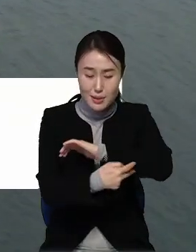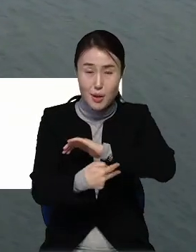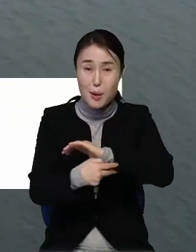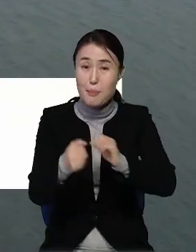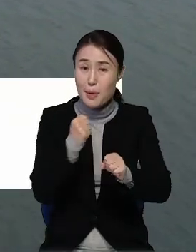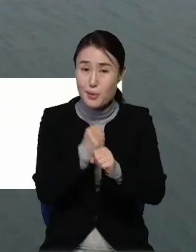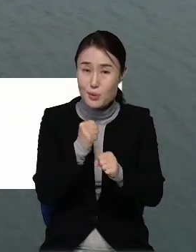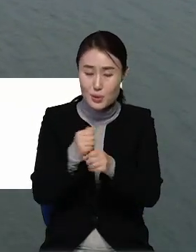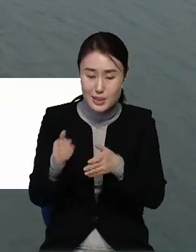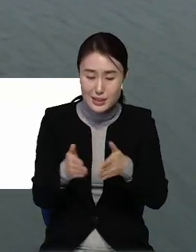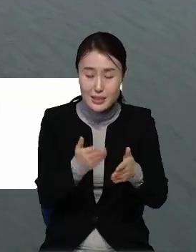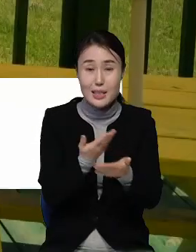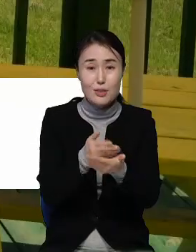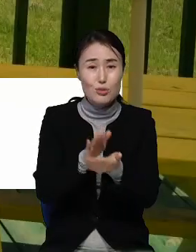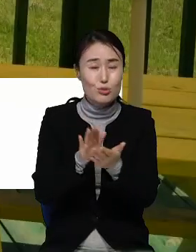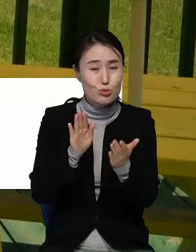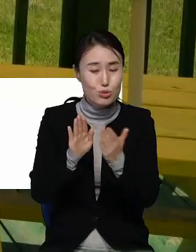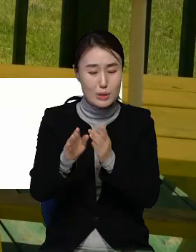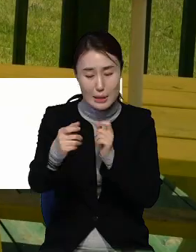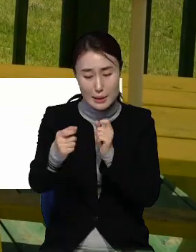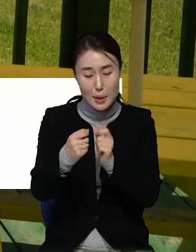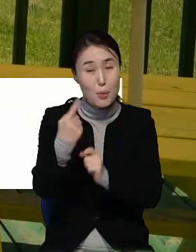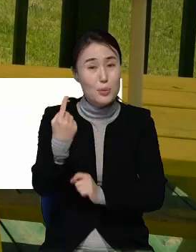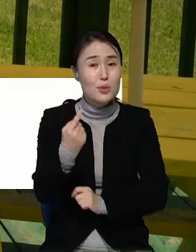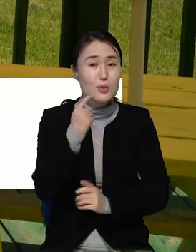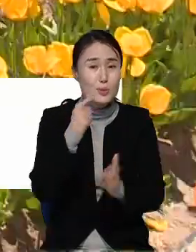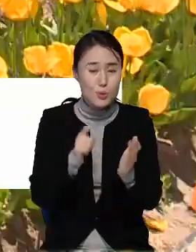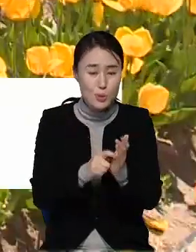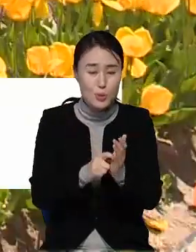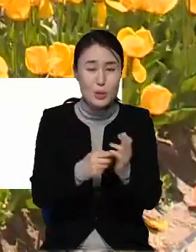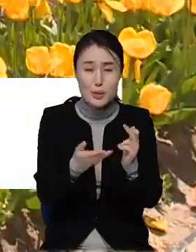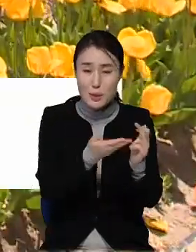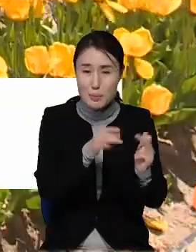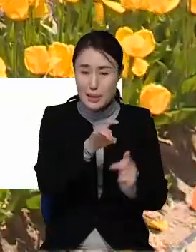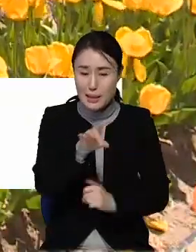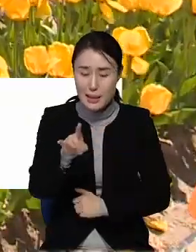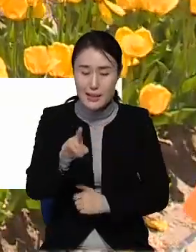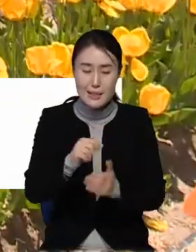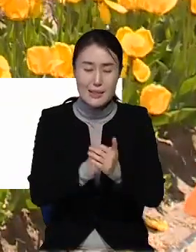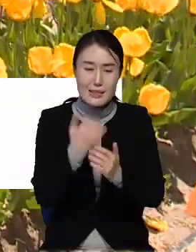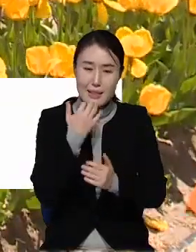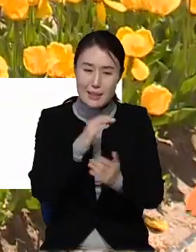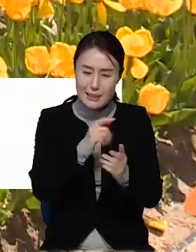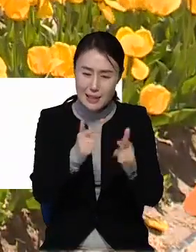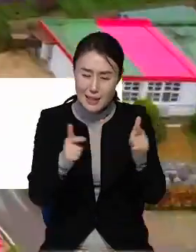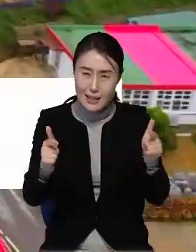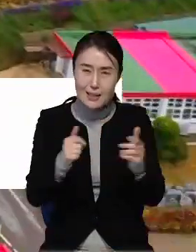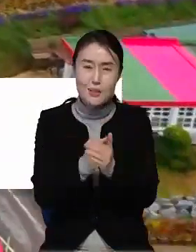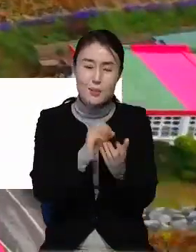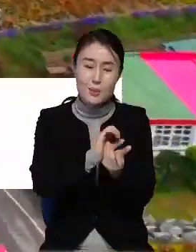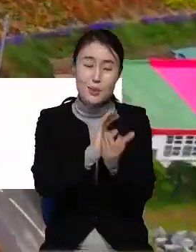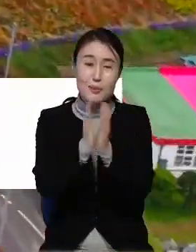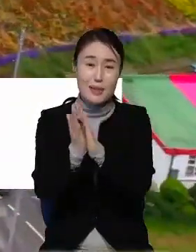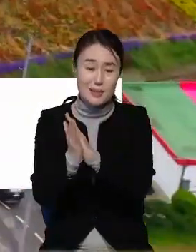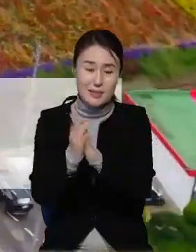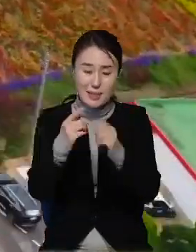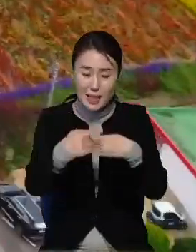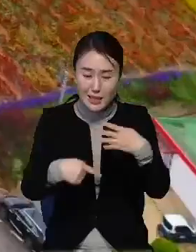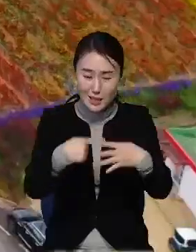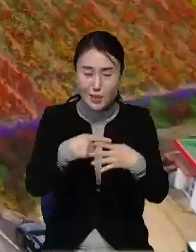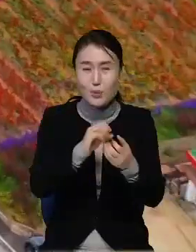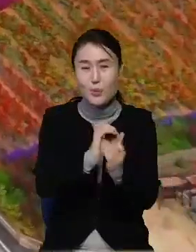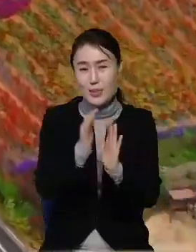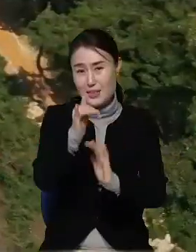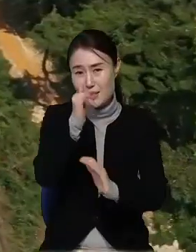통해 접근성이 개선됐고 섬마다 특색 있는 색깔을 입히고 꽃을 심어 사계절 꽃피는 섬으로